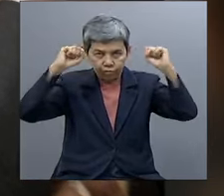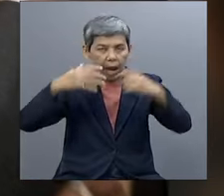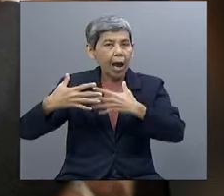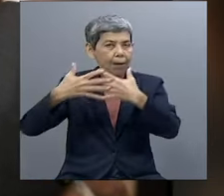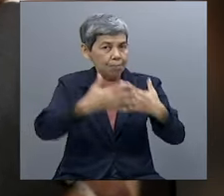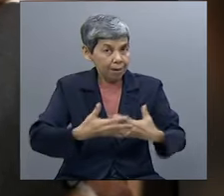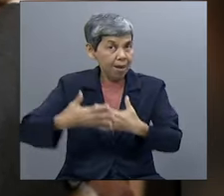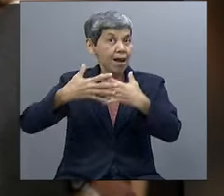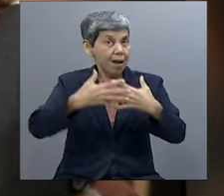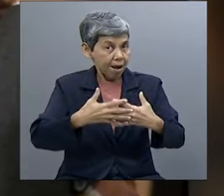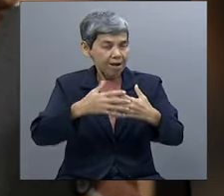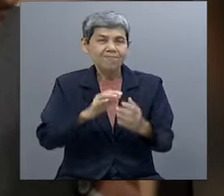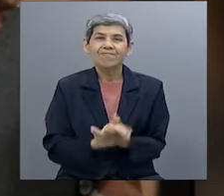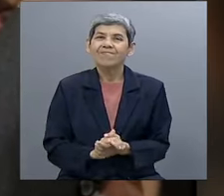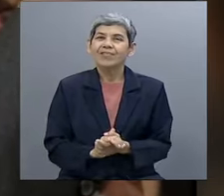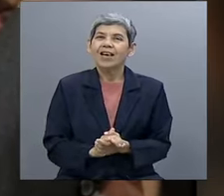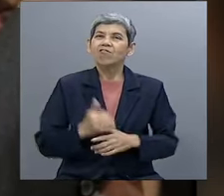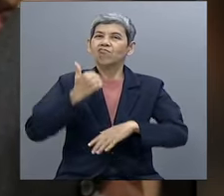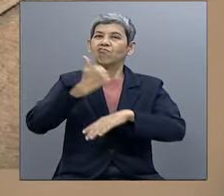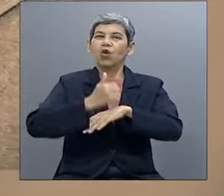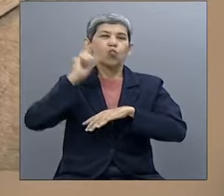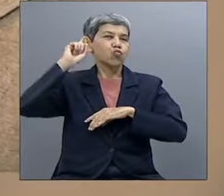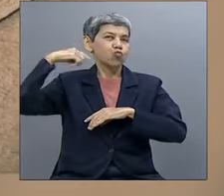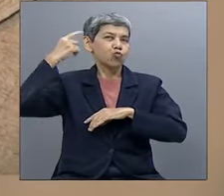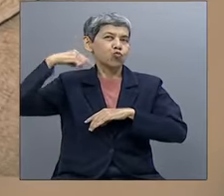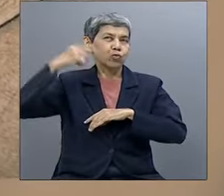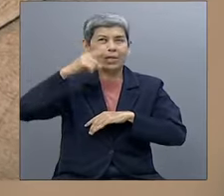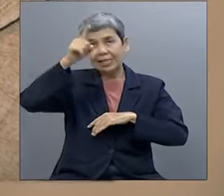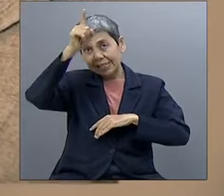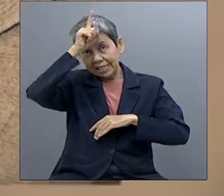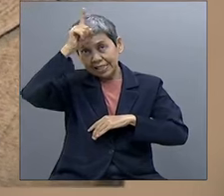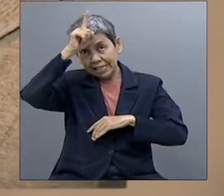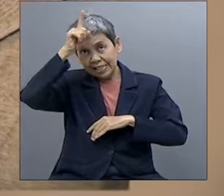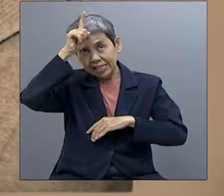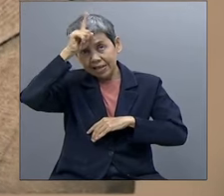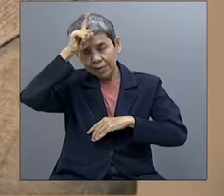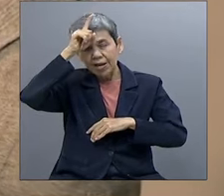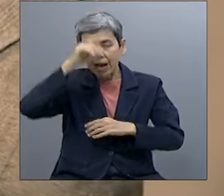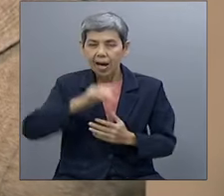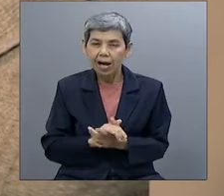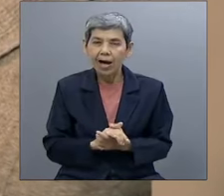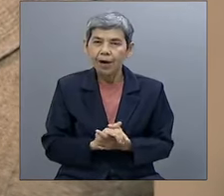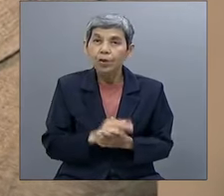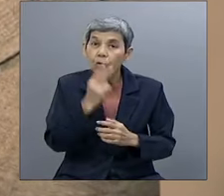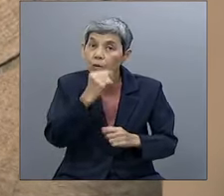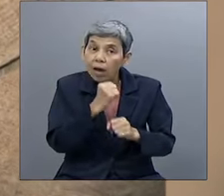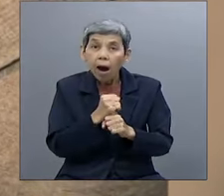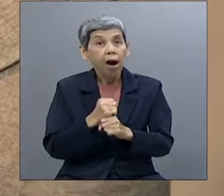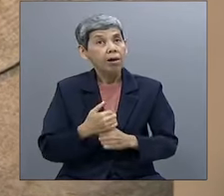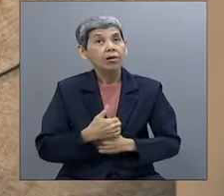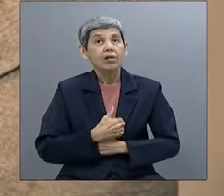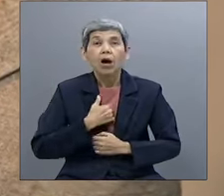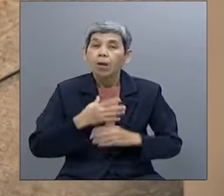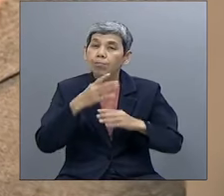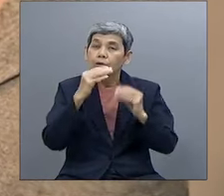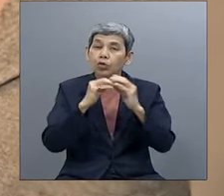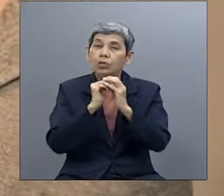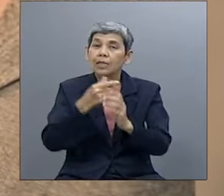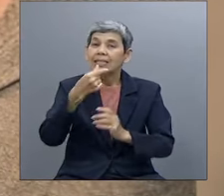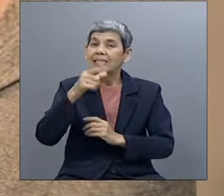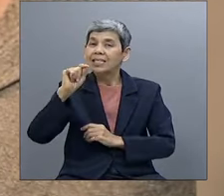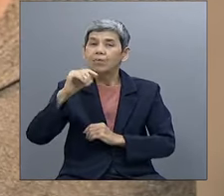ขณะนั้นนะคะแล้วก็ผู้นำหญิงแกร่งของเยอรมนีอย่างจลแคลค่ะถือเป็นสีสันจากเวทีประชุม g20ที่